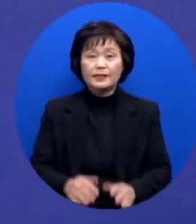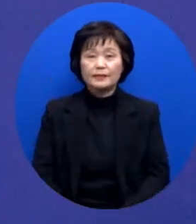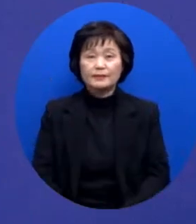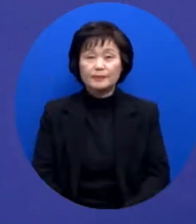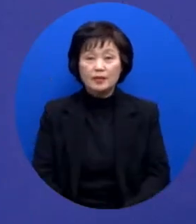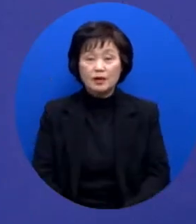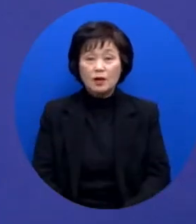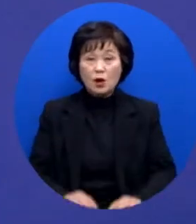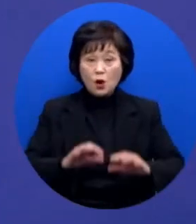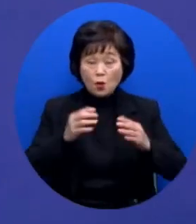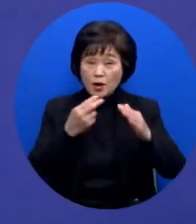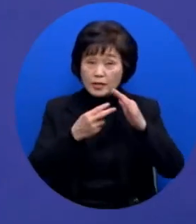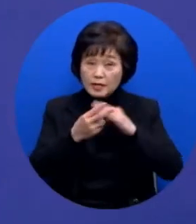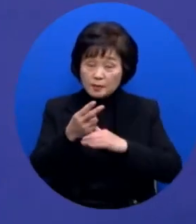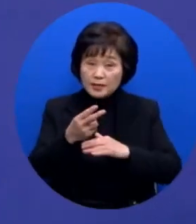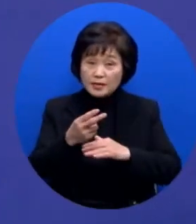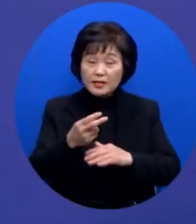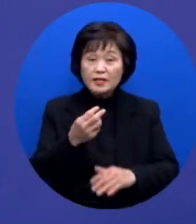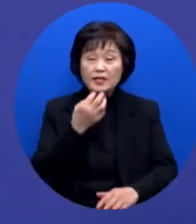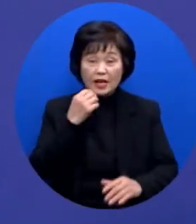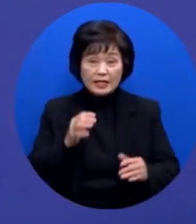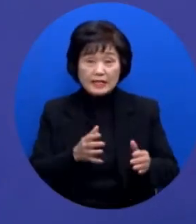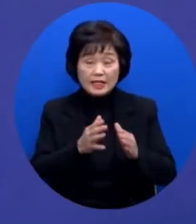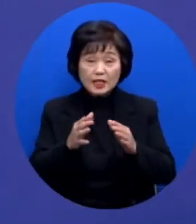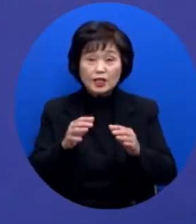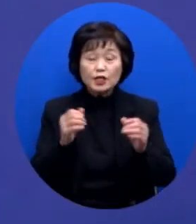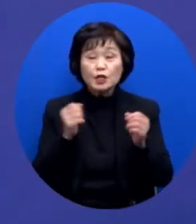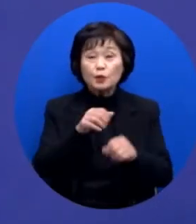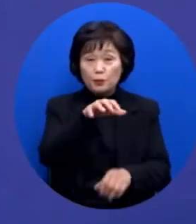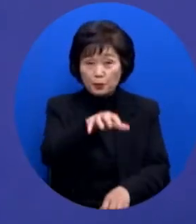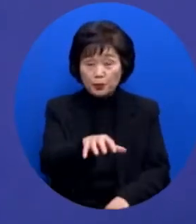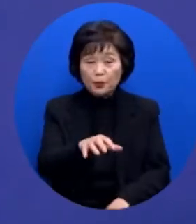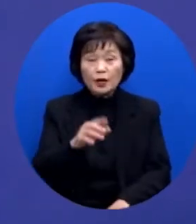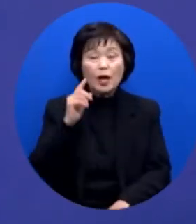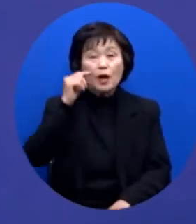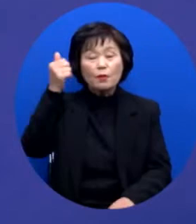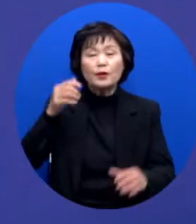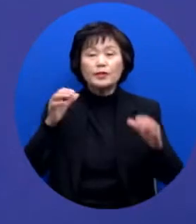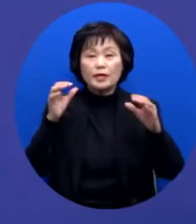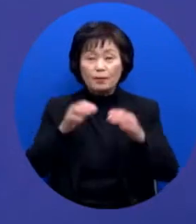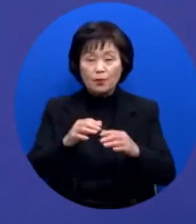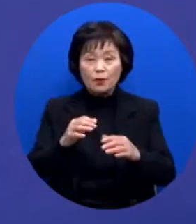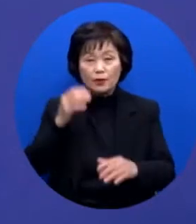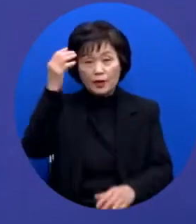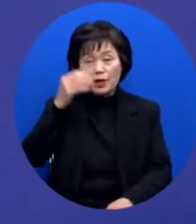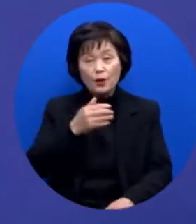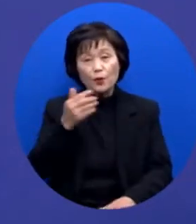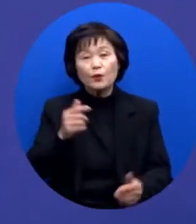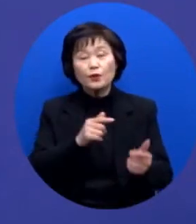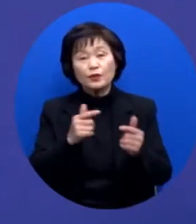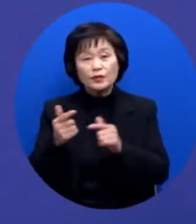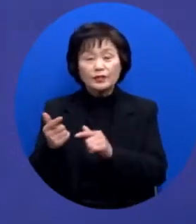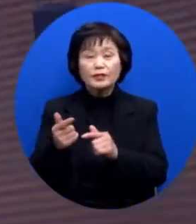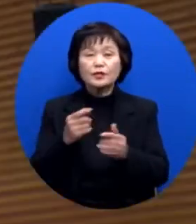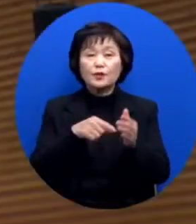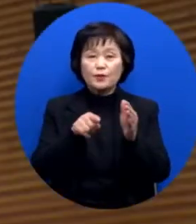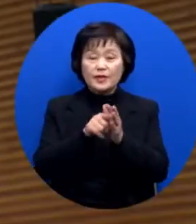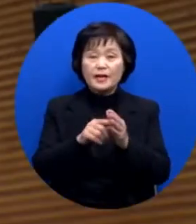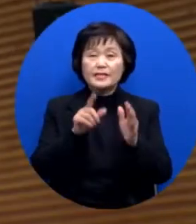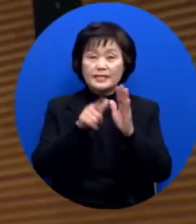월드비전 경기북부 고양시 집 회원 앞에 가 목회자 모임 과 cts 후원 소개 시간을 가졌습니다